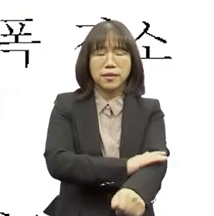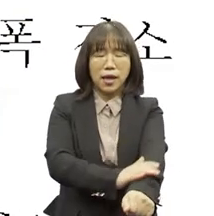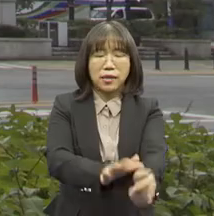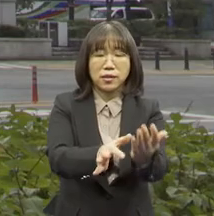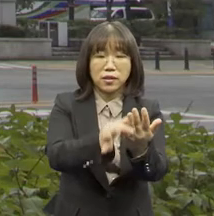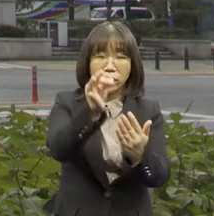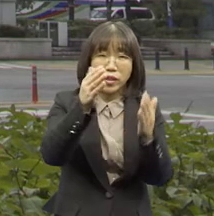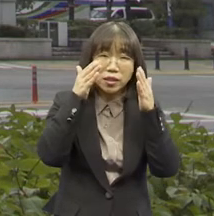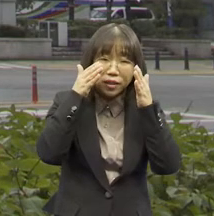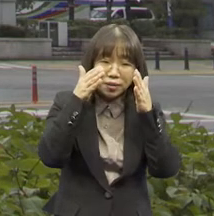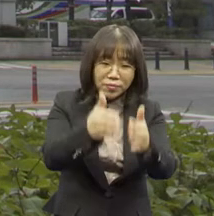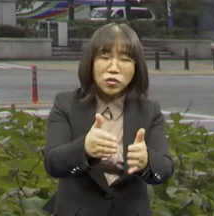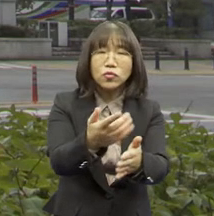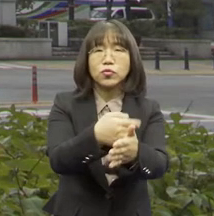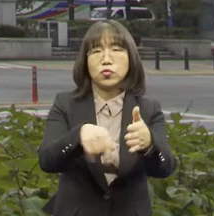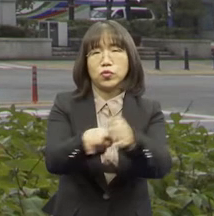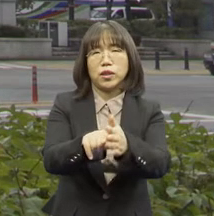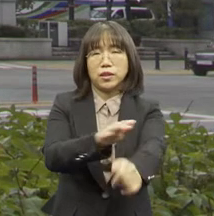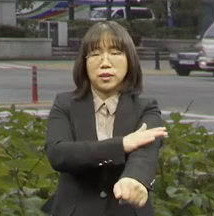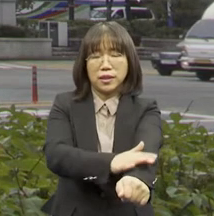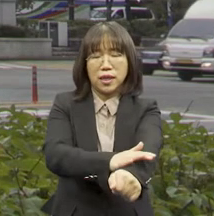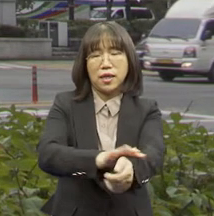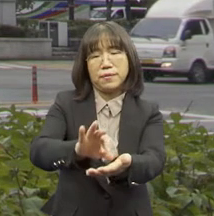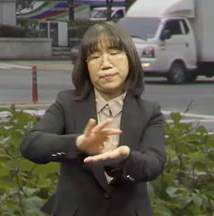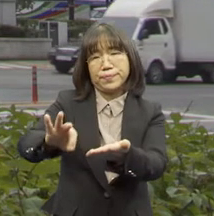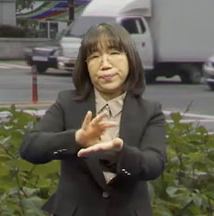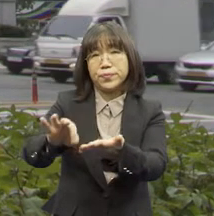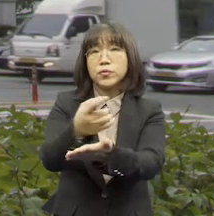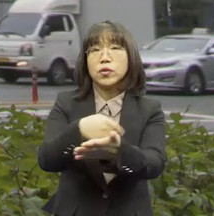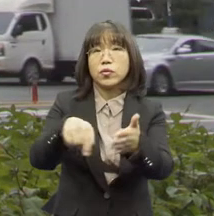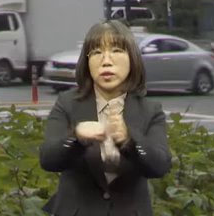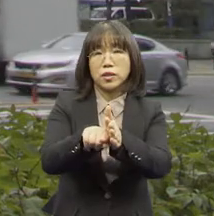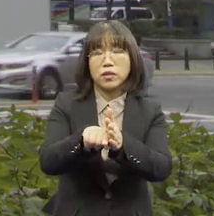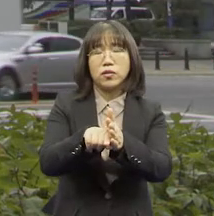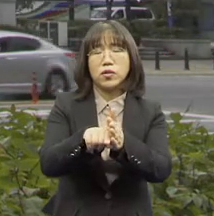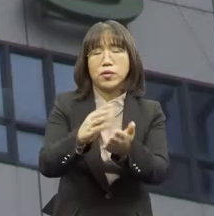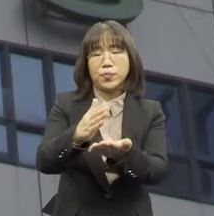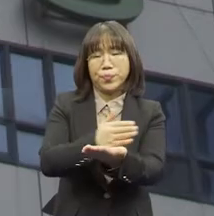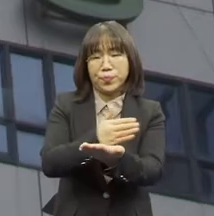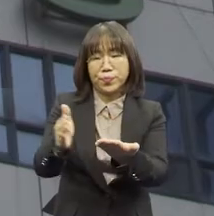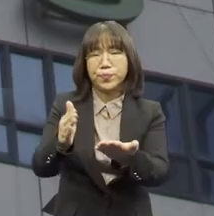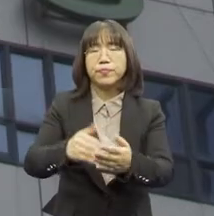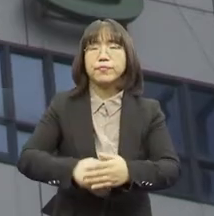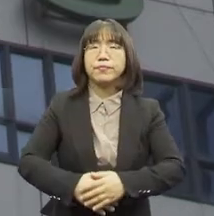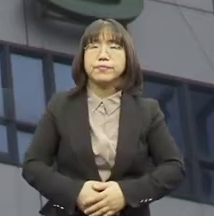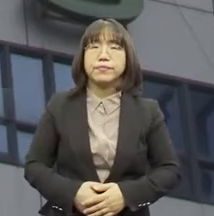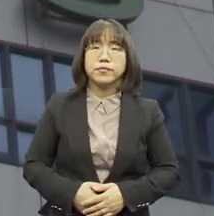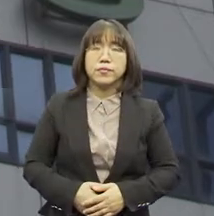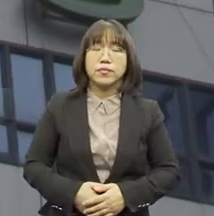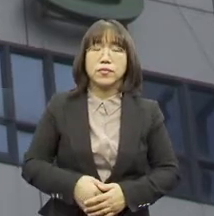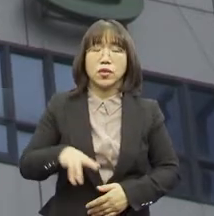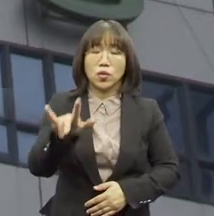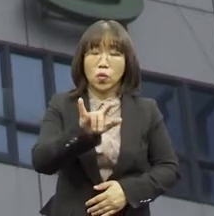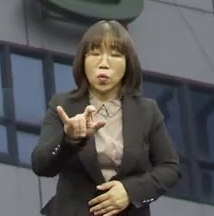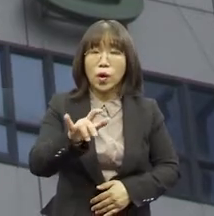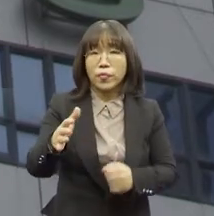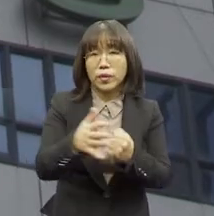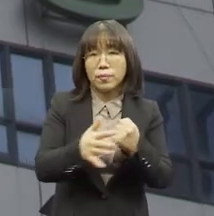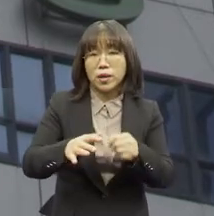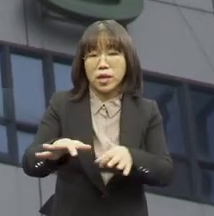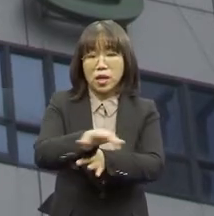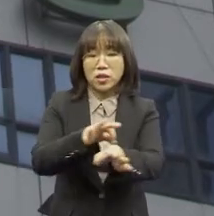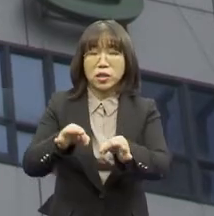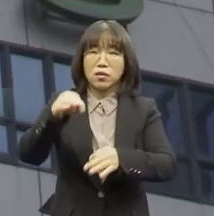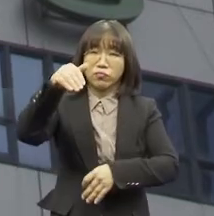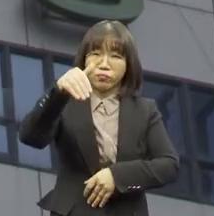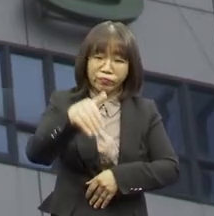선택과 집중을 통한 한정된 재원의 효율적 배분에 중점을 두고 예산을 편성해 씁니다 코론 알고 로